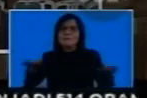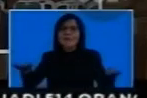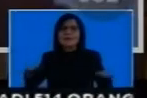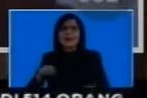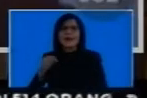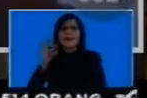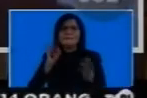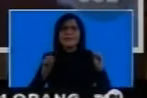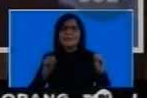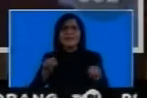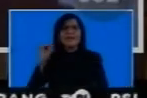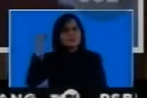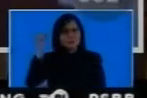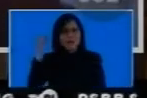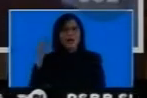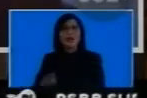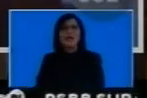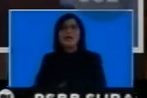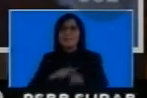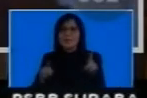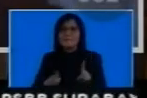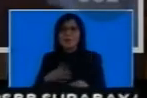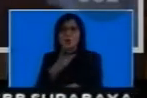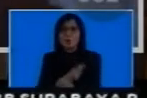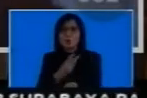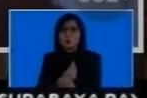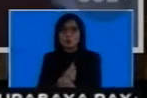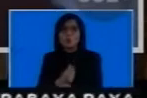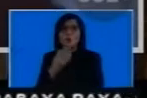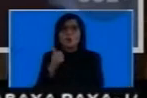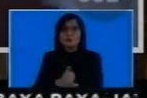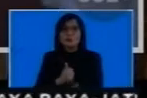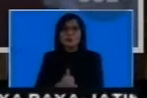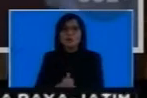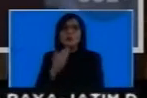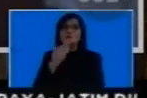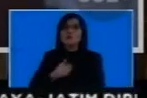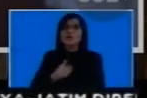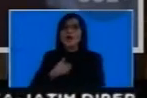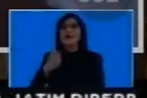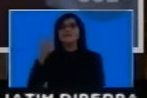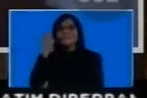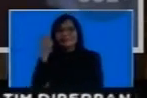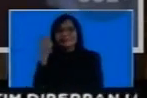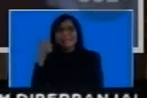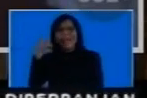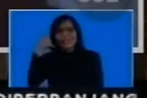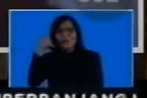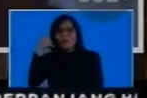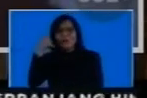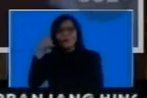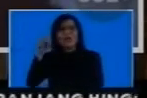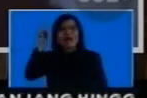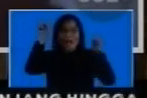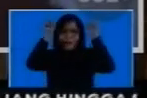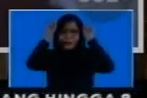Tapi tidak dinyana banyak banget guru yang sebenarnya sudah punya fasilitas smartphone, bisa memanfaatkan